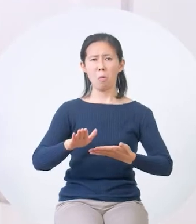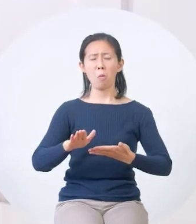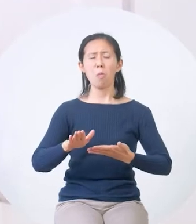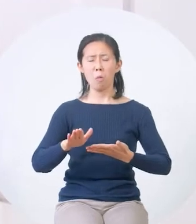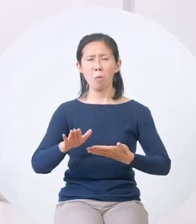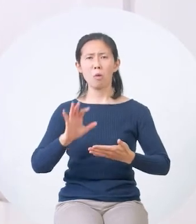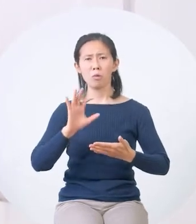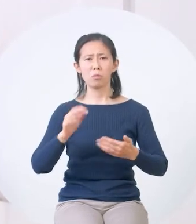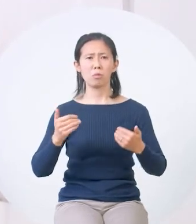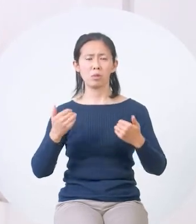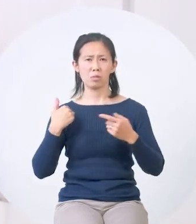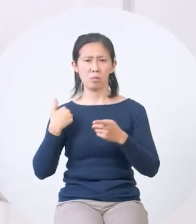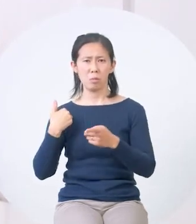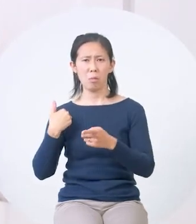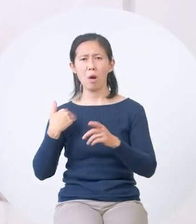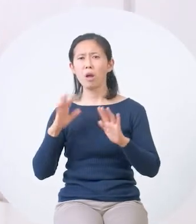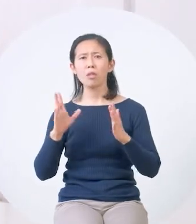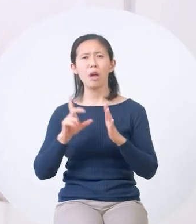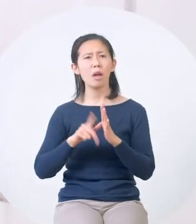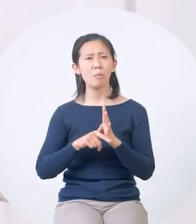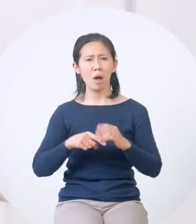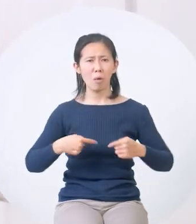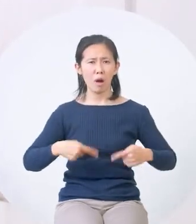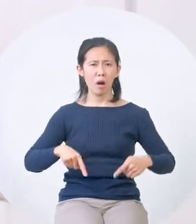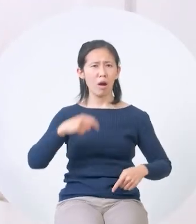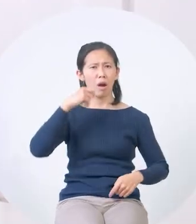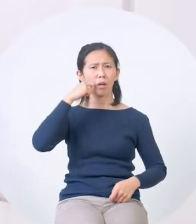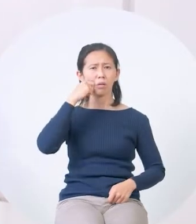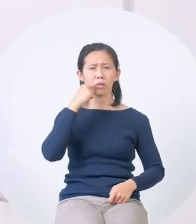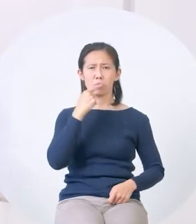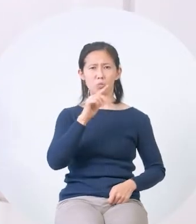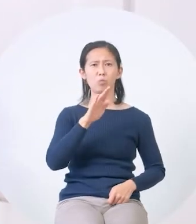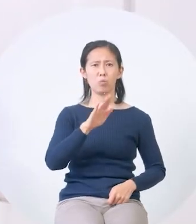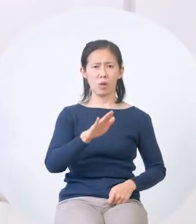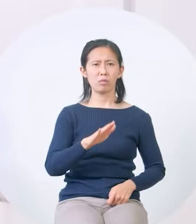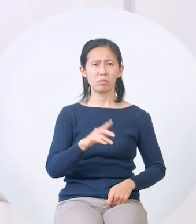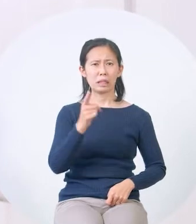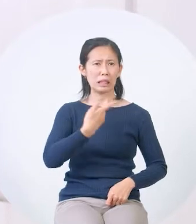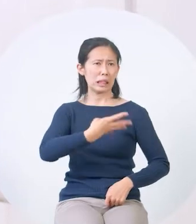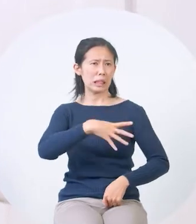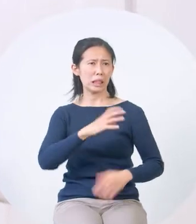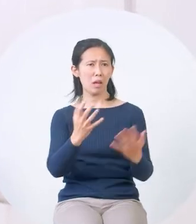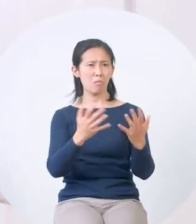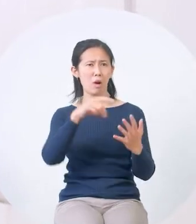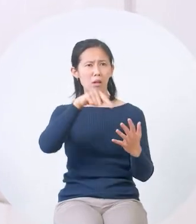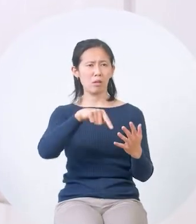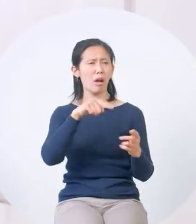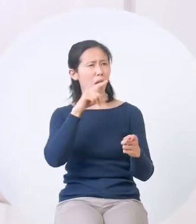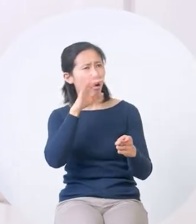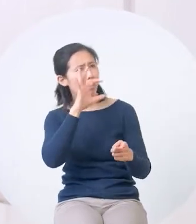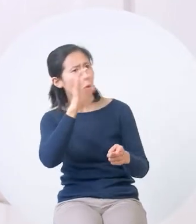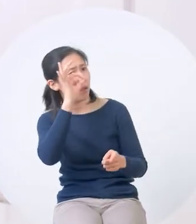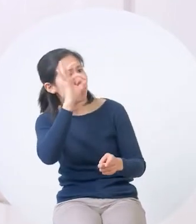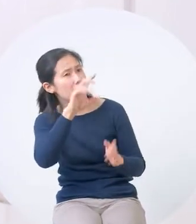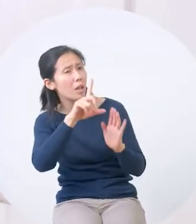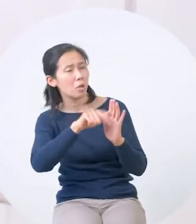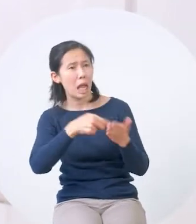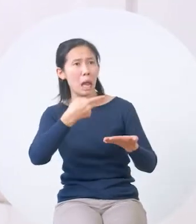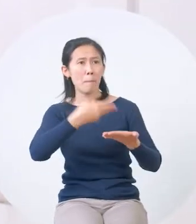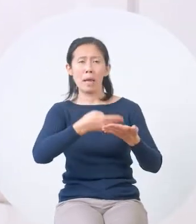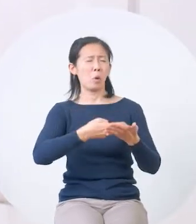的トイレではないと用を足せないというのがあります。人権プラザさんのトイレを拝見したときにベッド